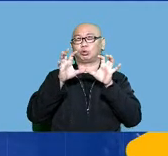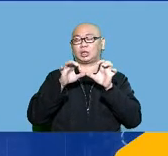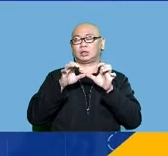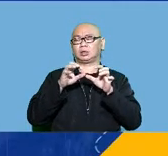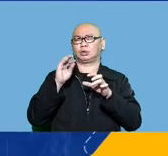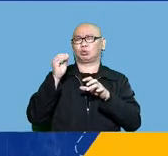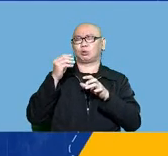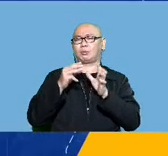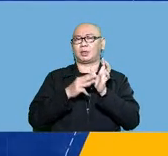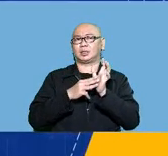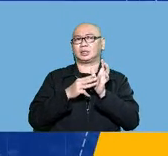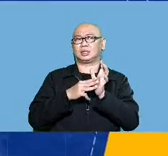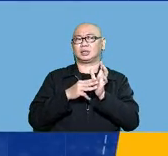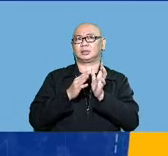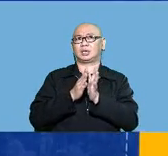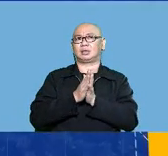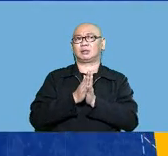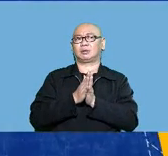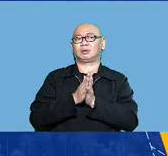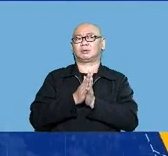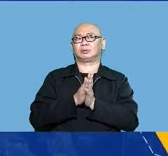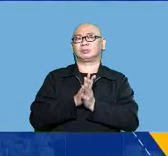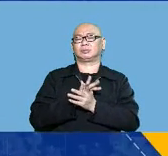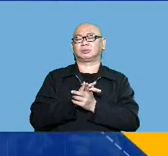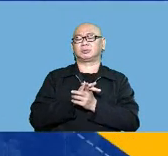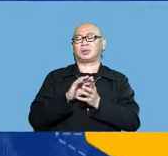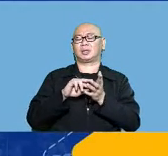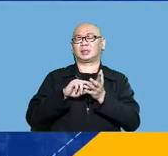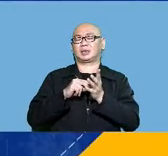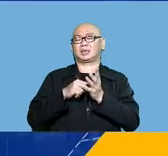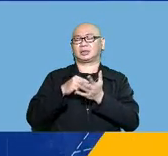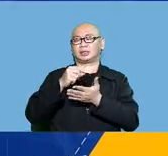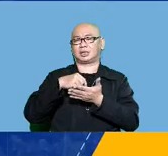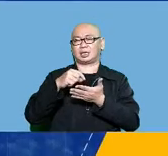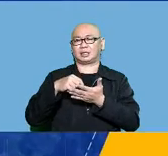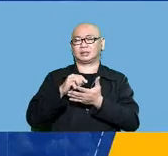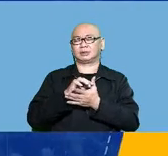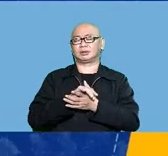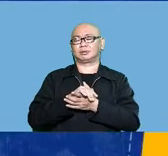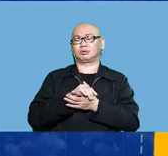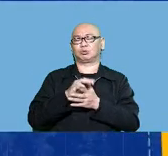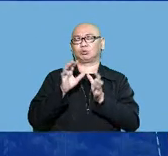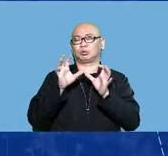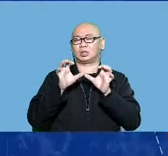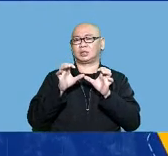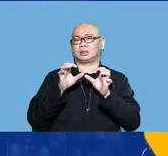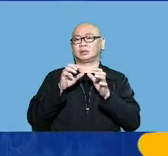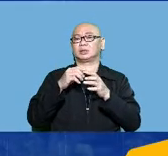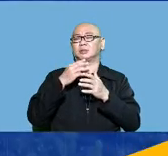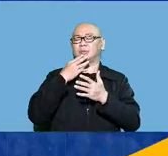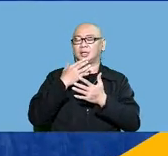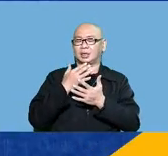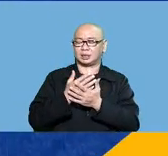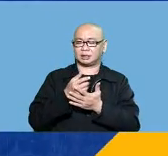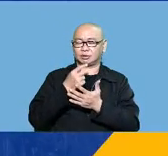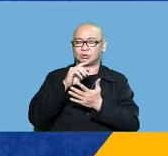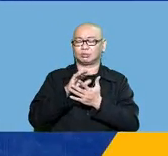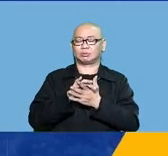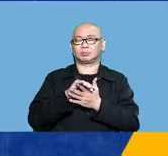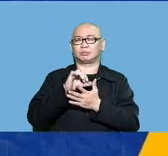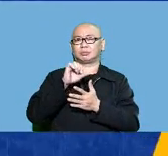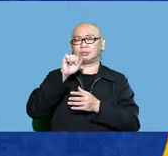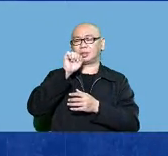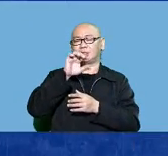Majelis Profesor UNES, dan Prof. Suci sebagai Sekretaris Majelis Profesor UNES, terima kasih atas pembahasan usulan